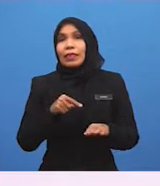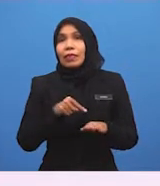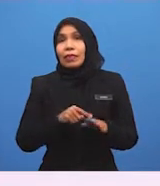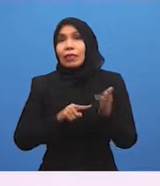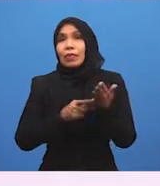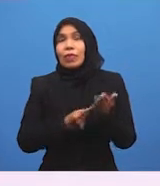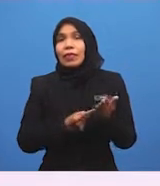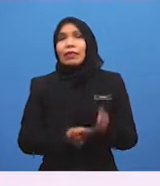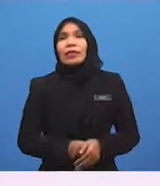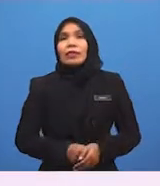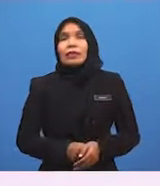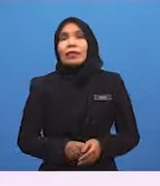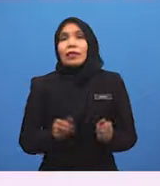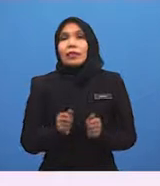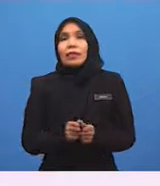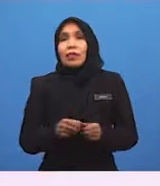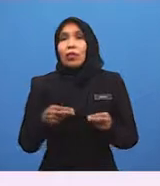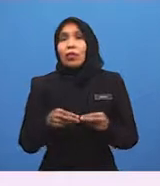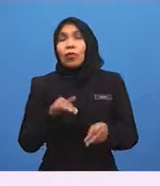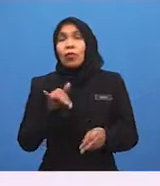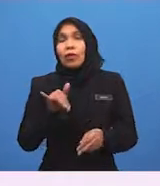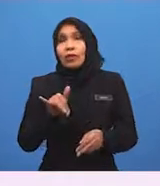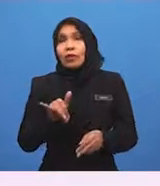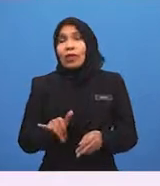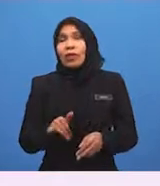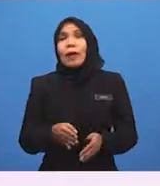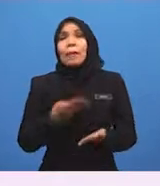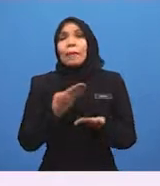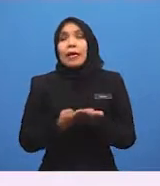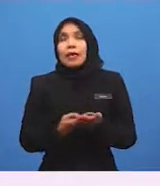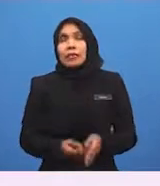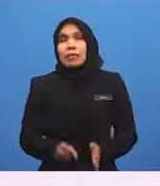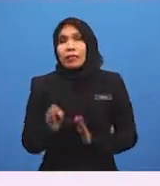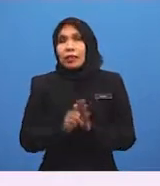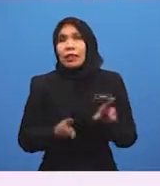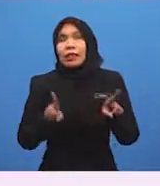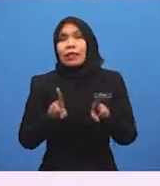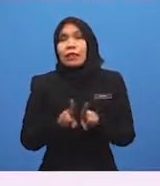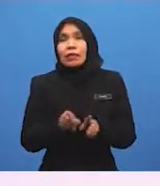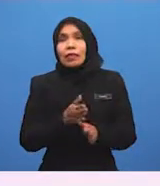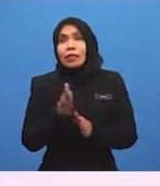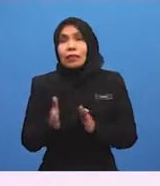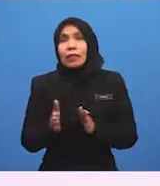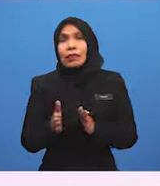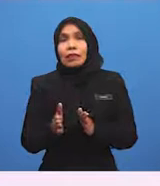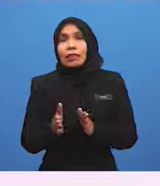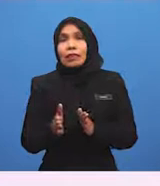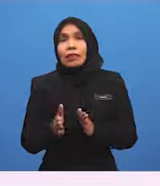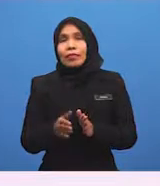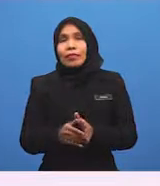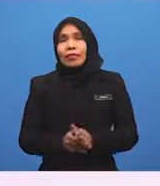jiran. Jiran yang adil adalah jiran yang berjaya memupuk semangat